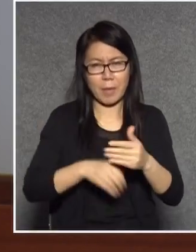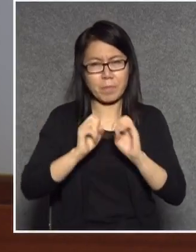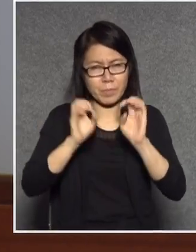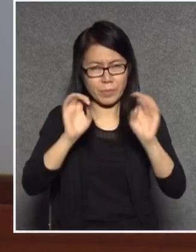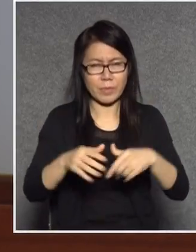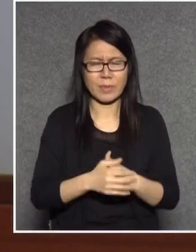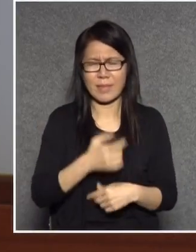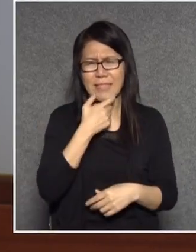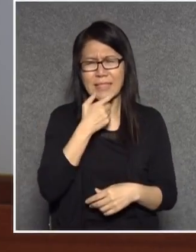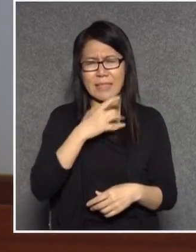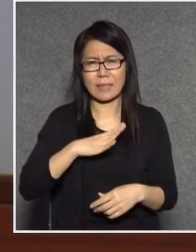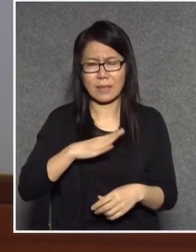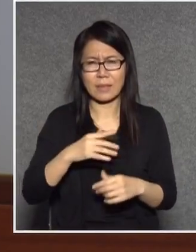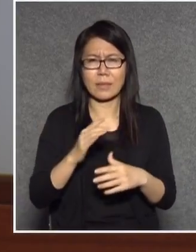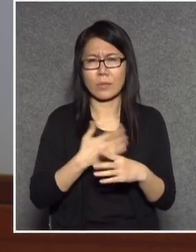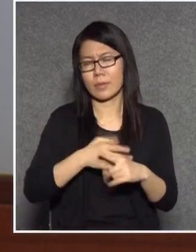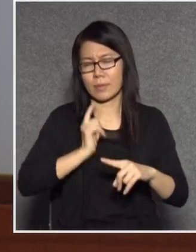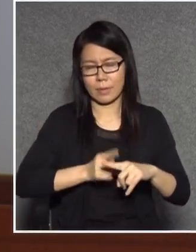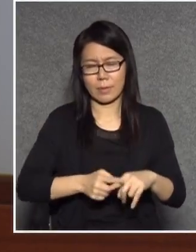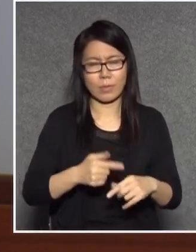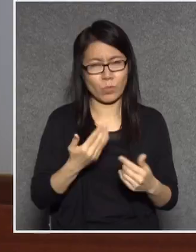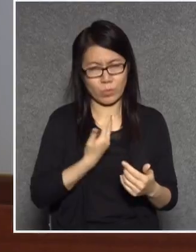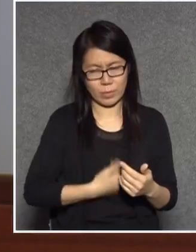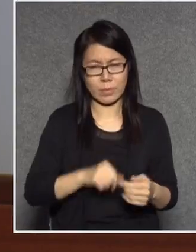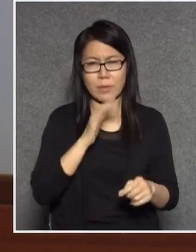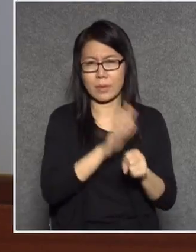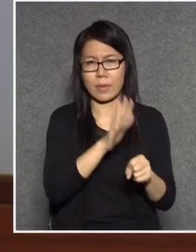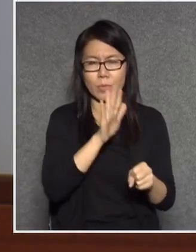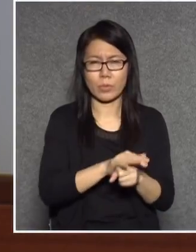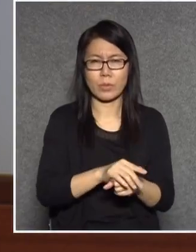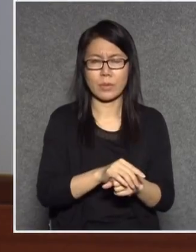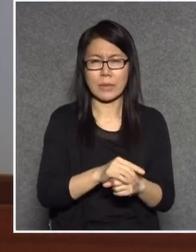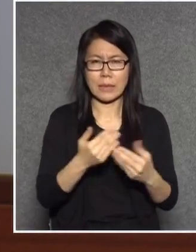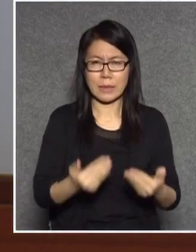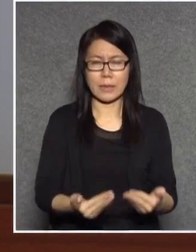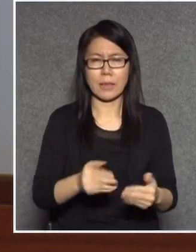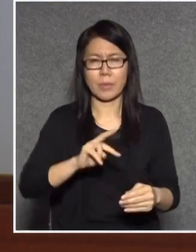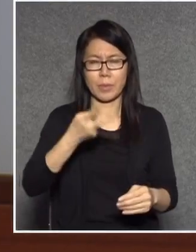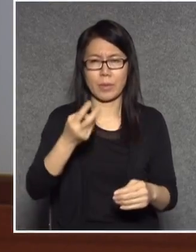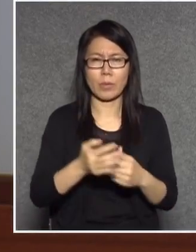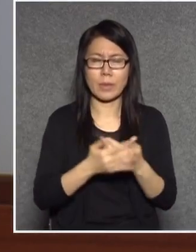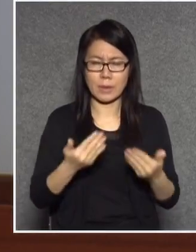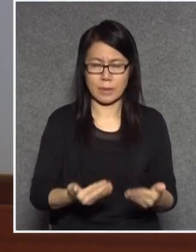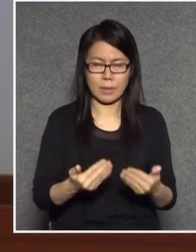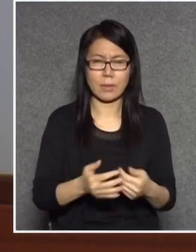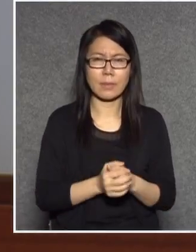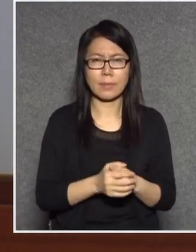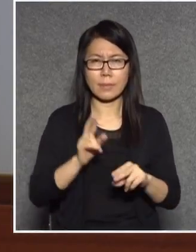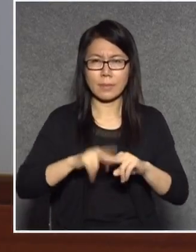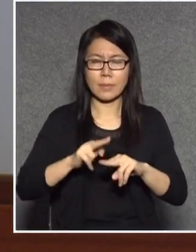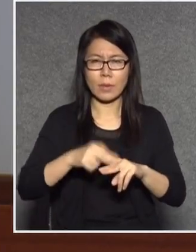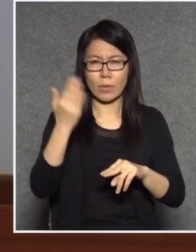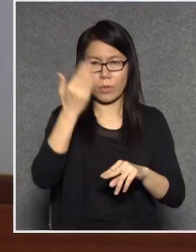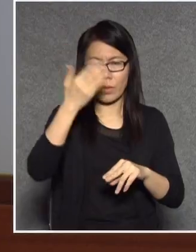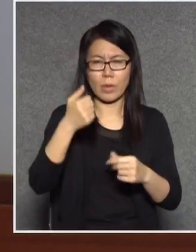刺，因為身體最誠實，日本正是逐步成為今時今日大陸旅客的